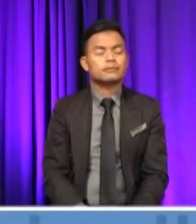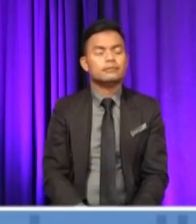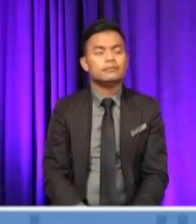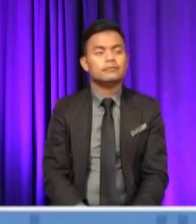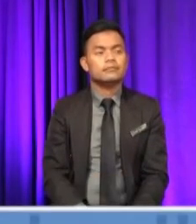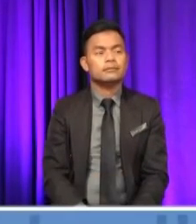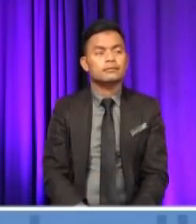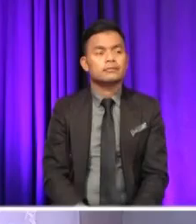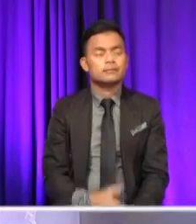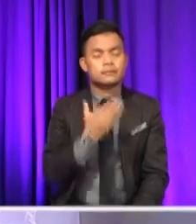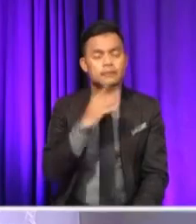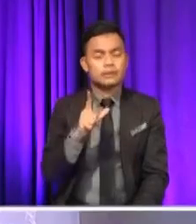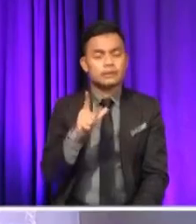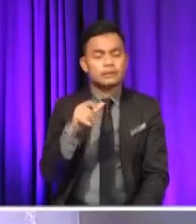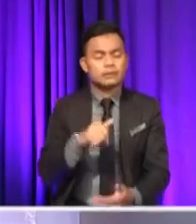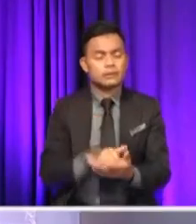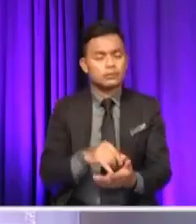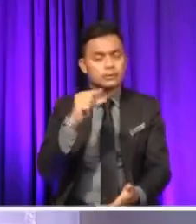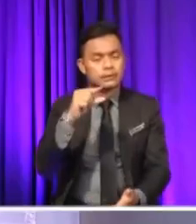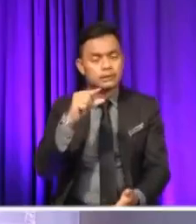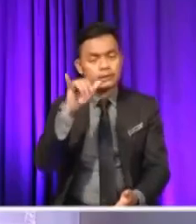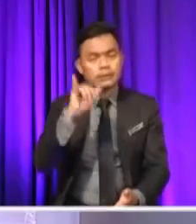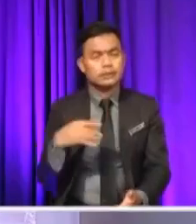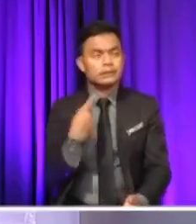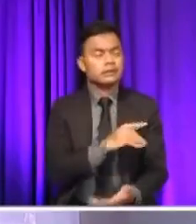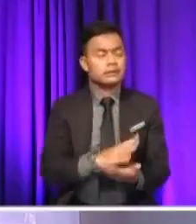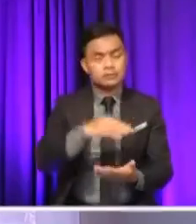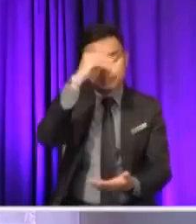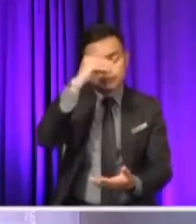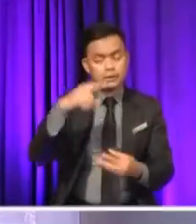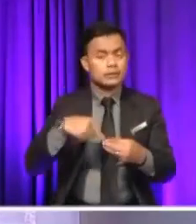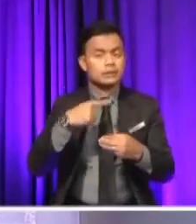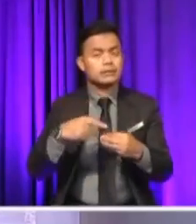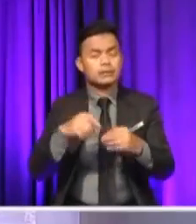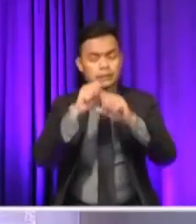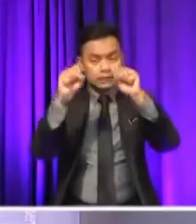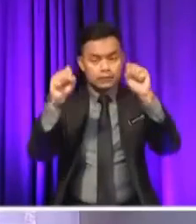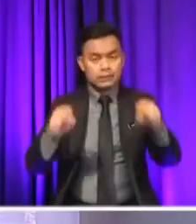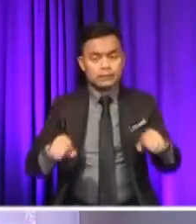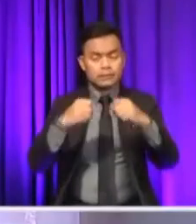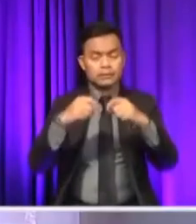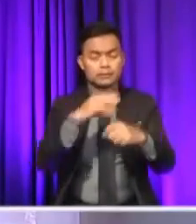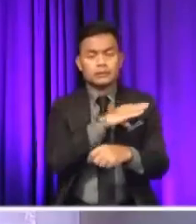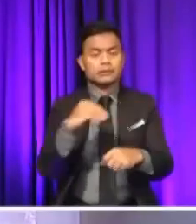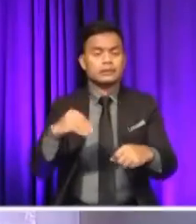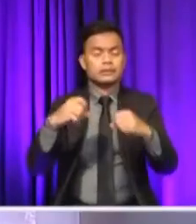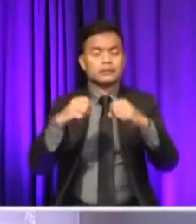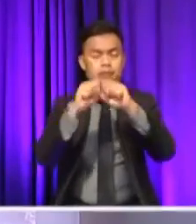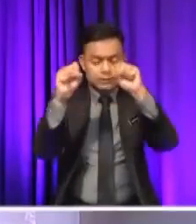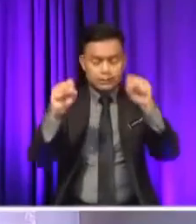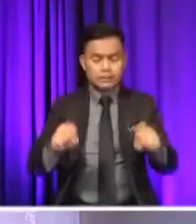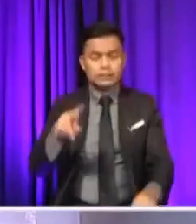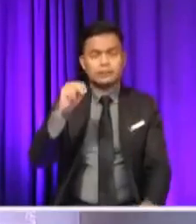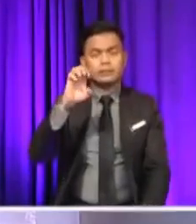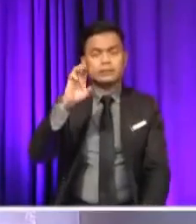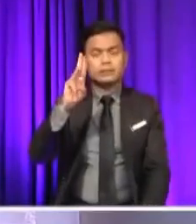Jadi itulah sedikit sebanyak tentang pembelajaran kita berkaitan sistem elektrik dan juga sistem pneumatik. Jadi terima kasih sekali lagi